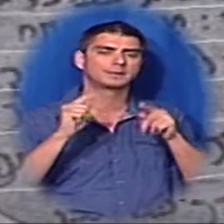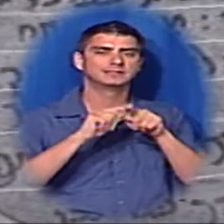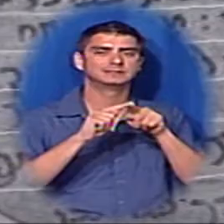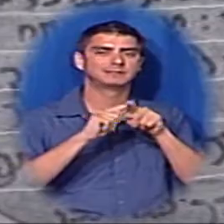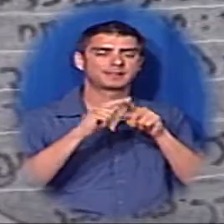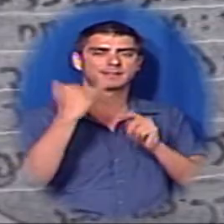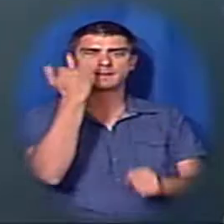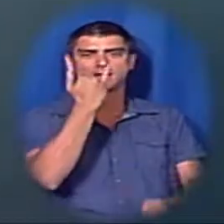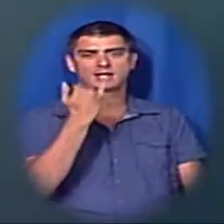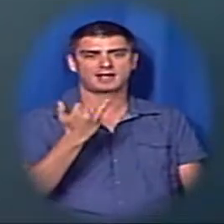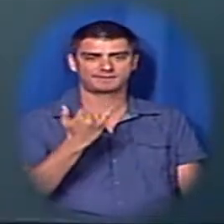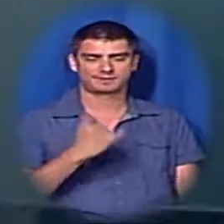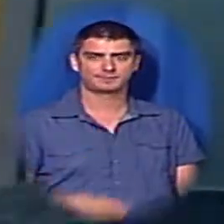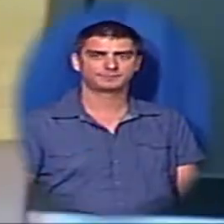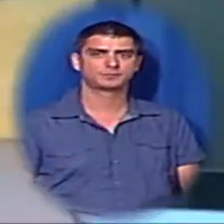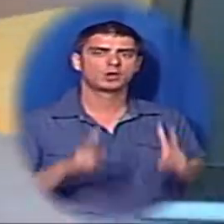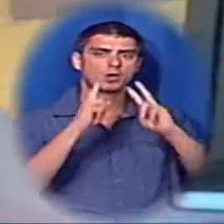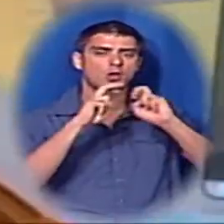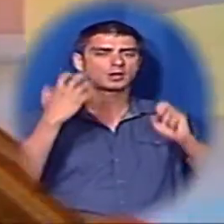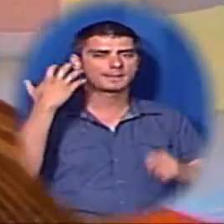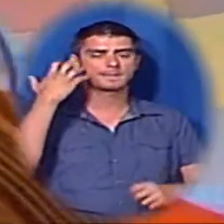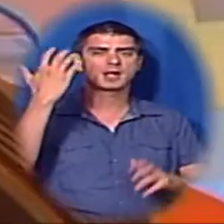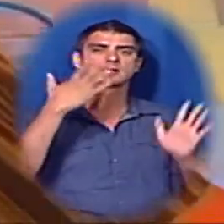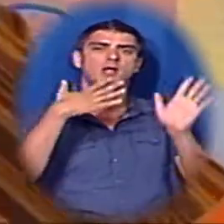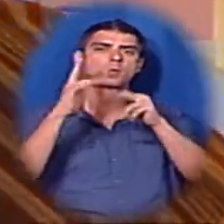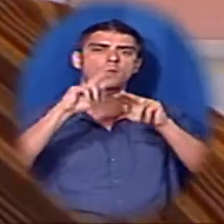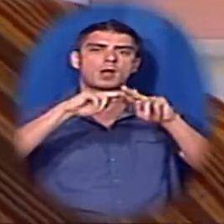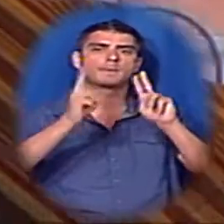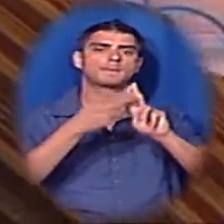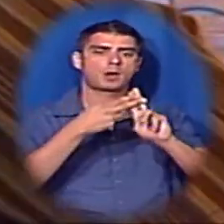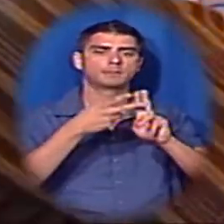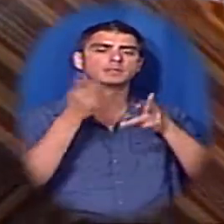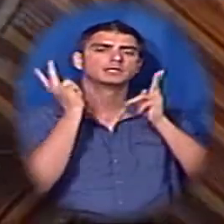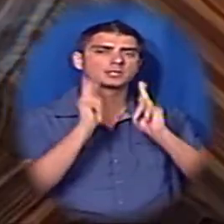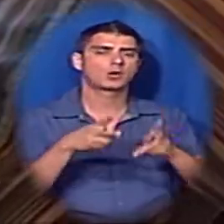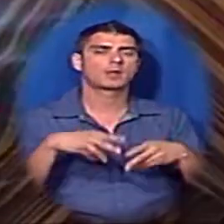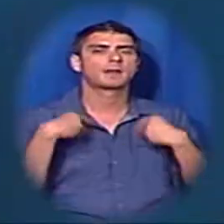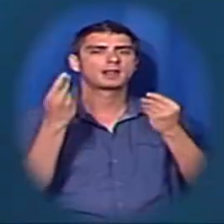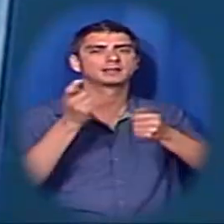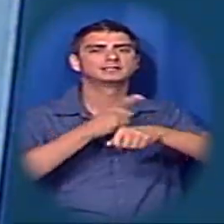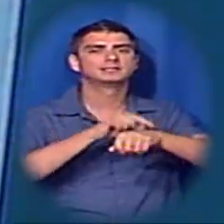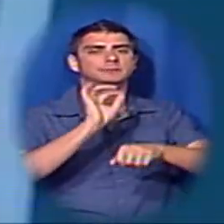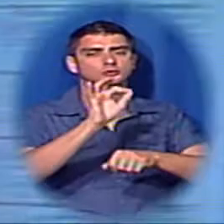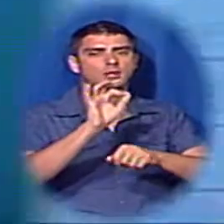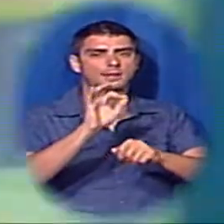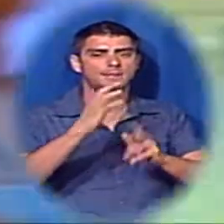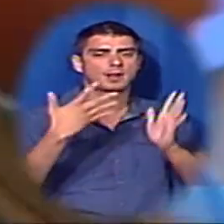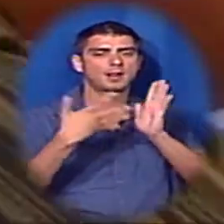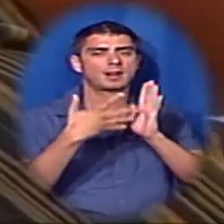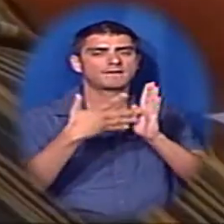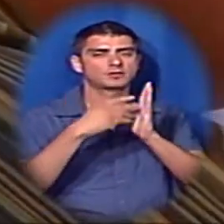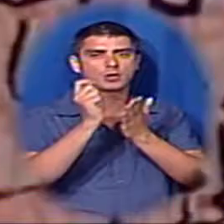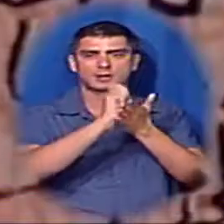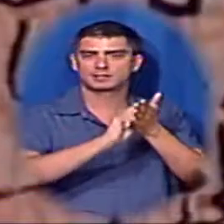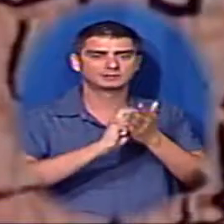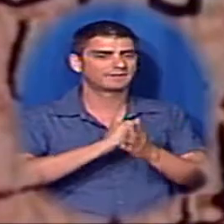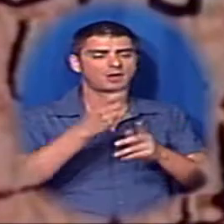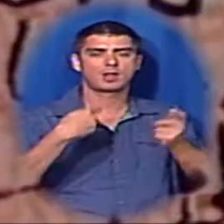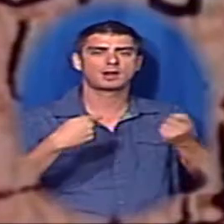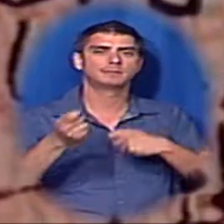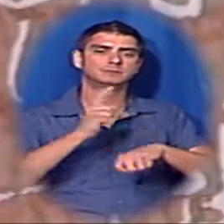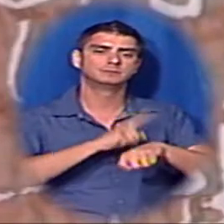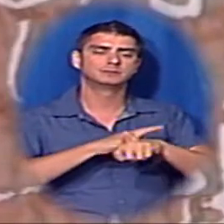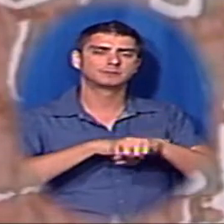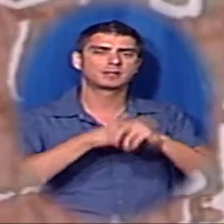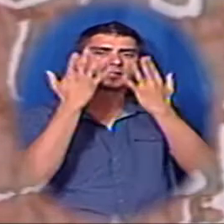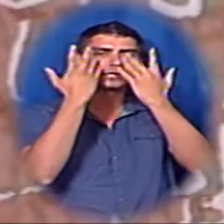סממנים גרפיים. חוקרים במדעי הרוח ברחבי העולם יוכלו להקדיש את זמנם לחקר הטקסטים מבלי לבזבז זמן